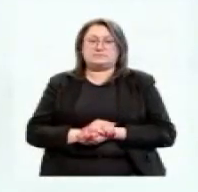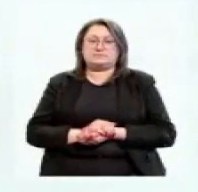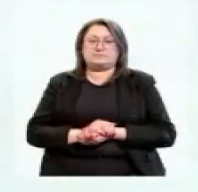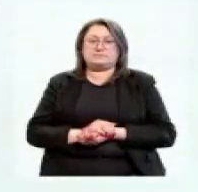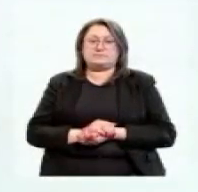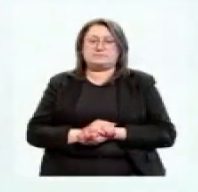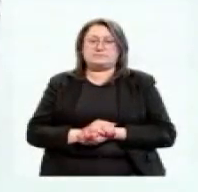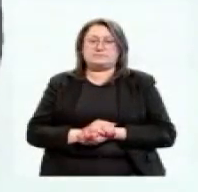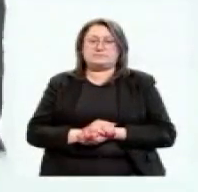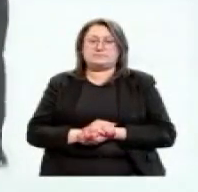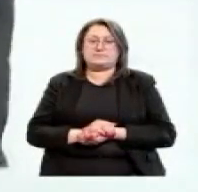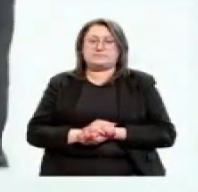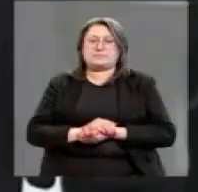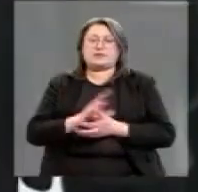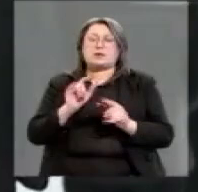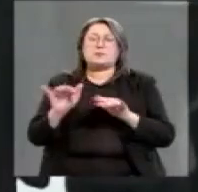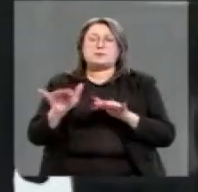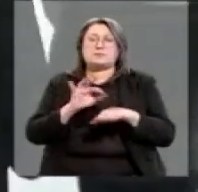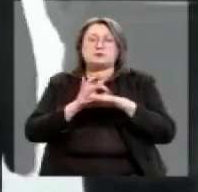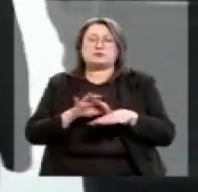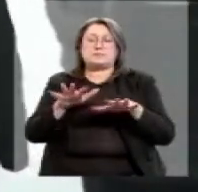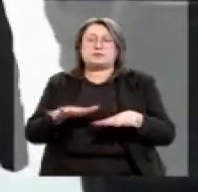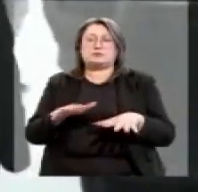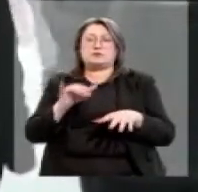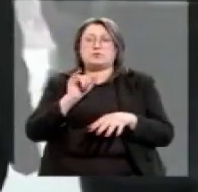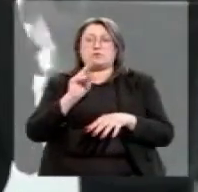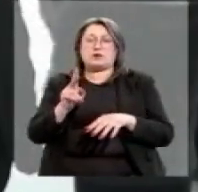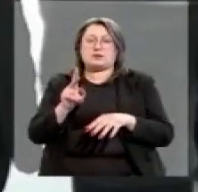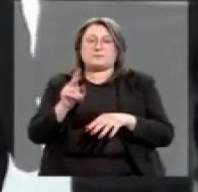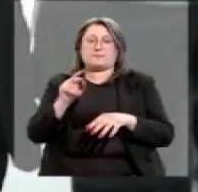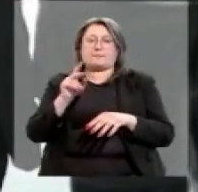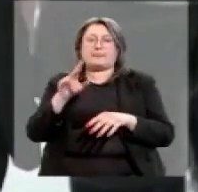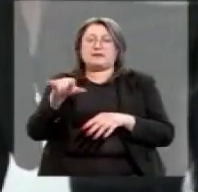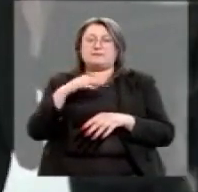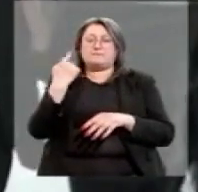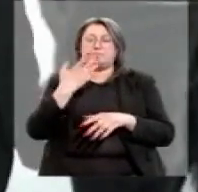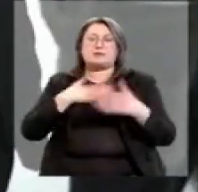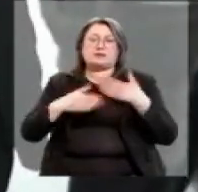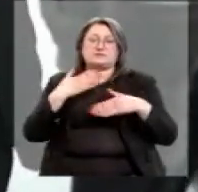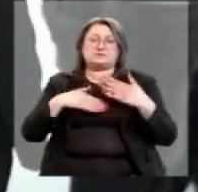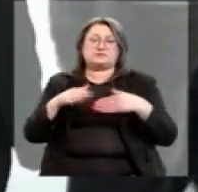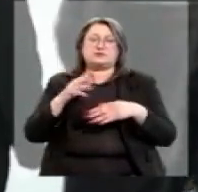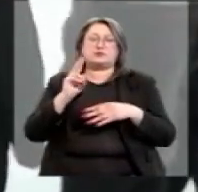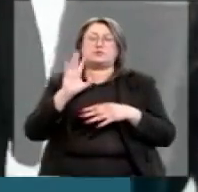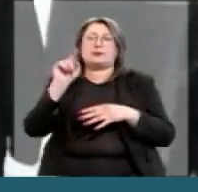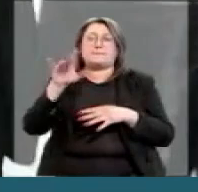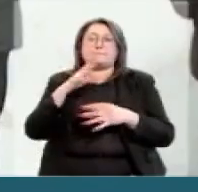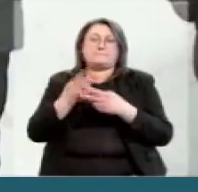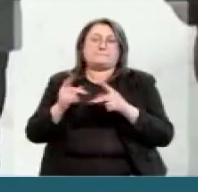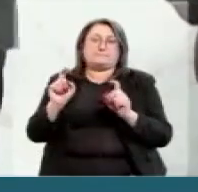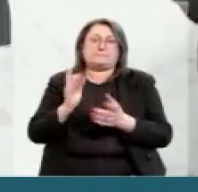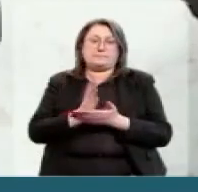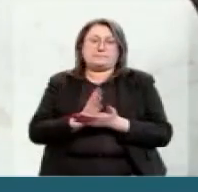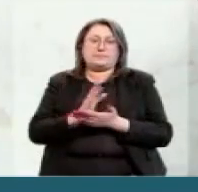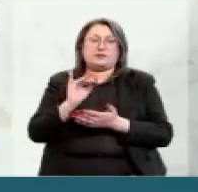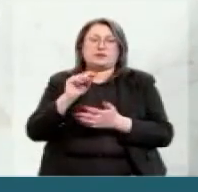Мекеме алаңында өтіп жатқан іс-шараға жазасын өтеп жатқандар да, олармен жүздесуге келген туысқандары да қуаныштарын жасырмады.